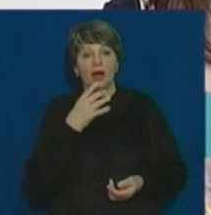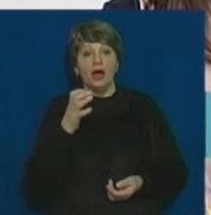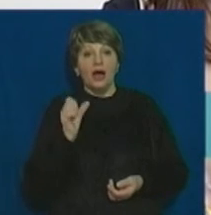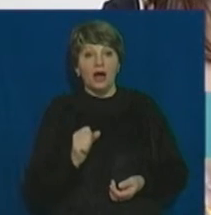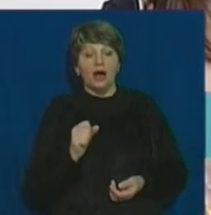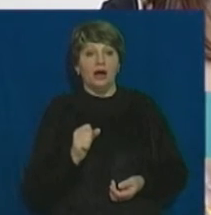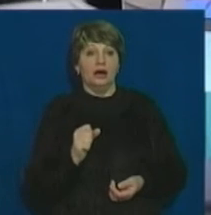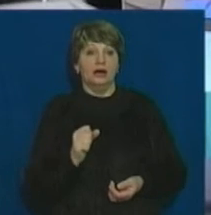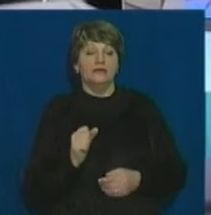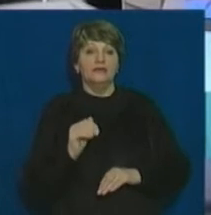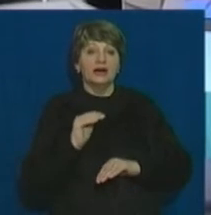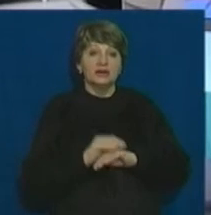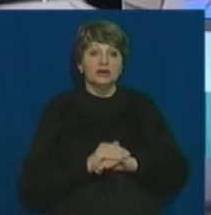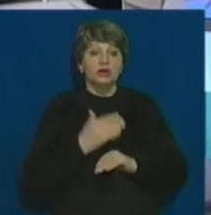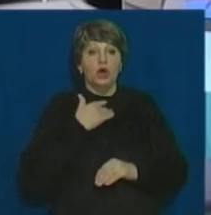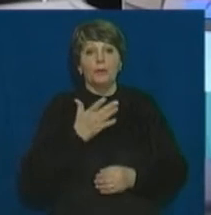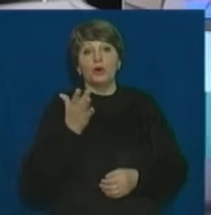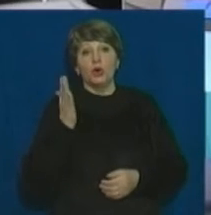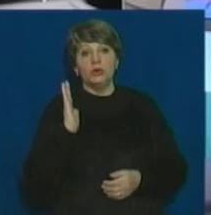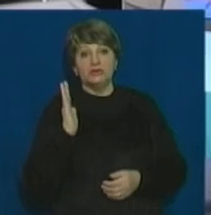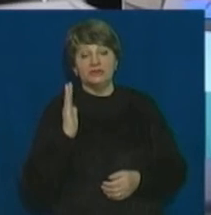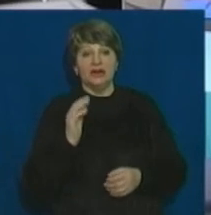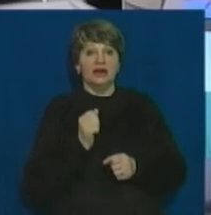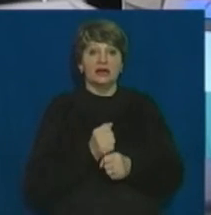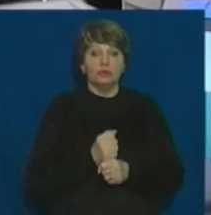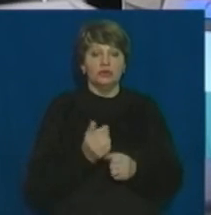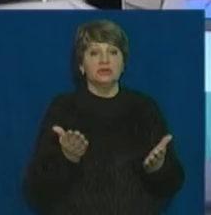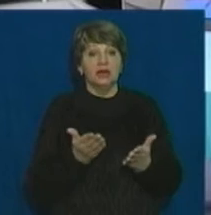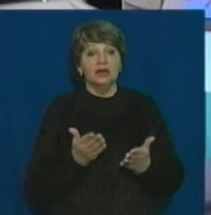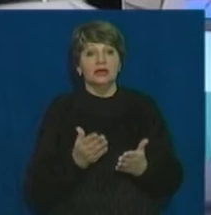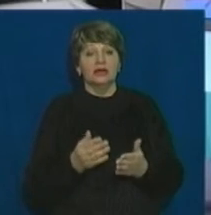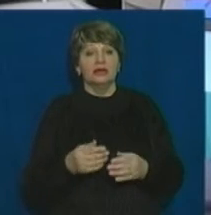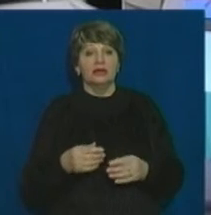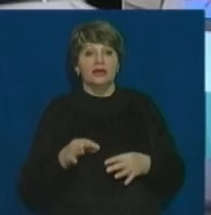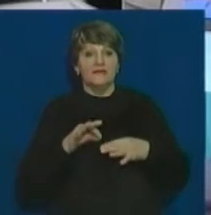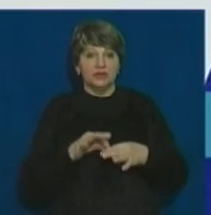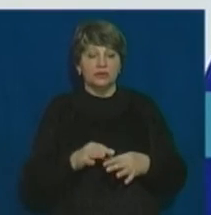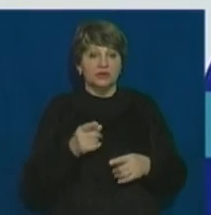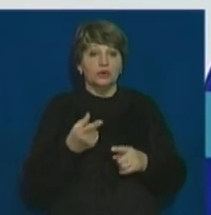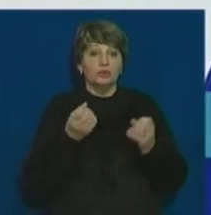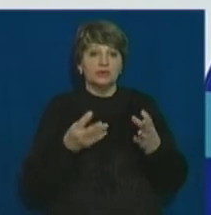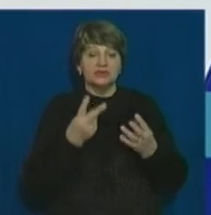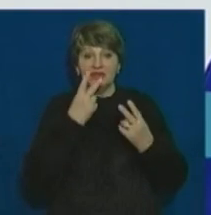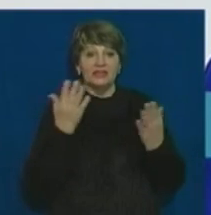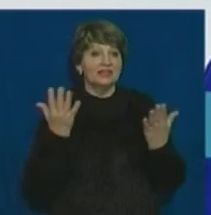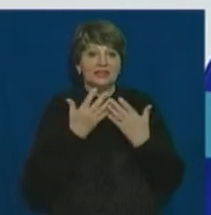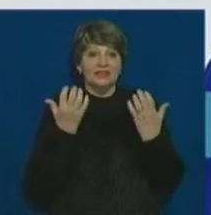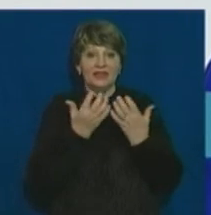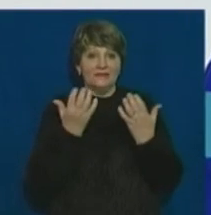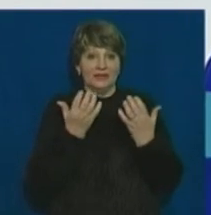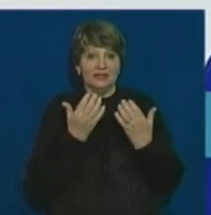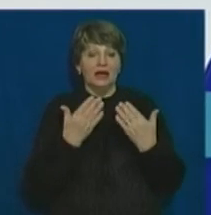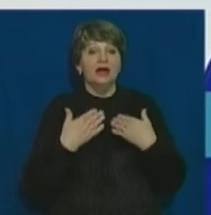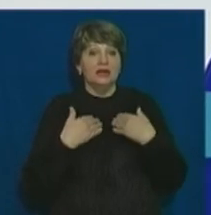за посиланням, проголосувати, та робота вся, яка йде до цього, її ж не видно, правильно? Тобто задача наша –